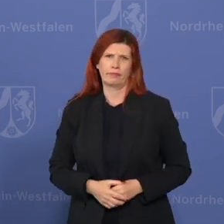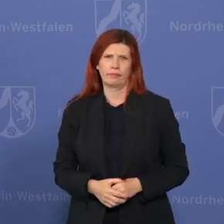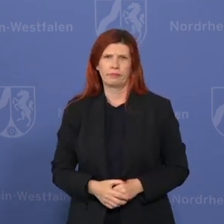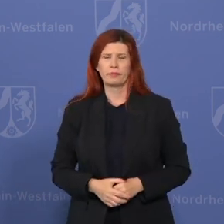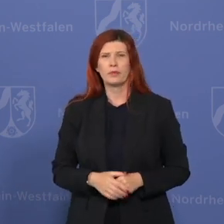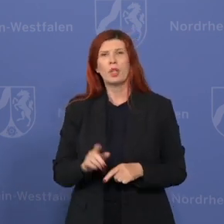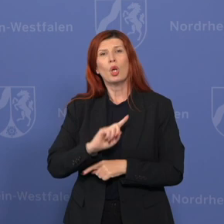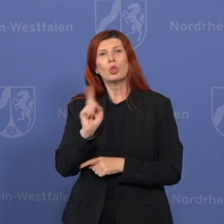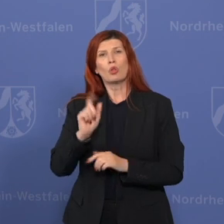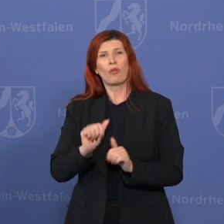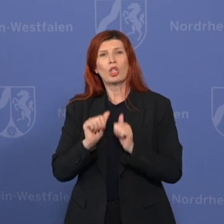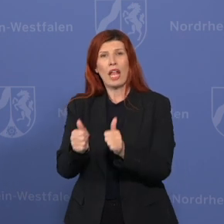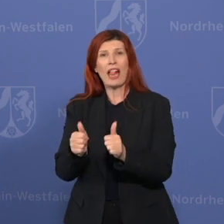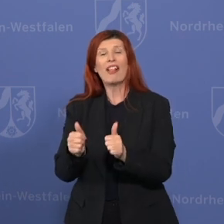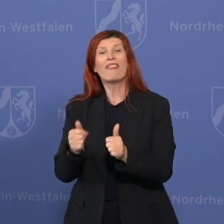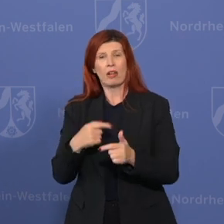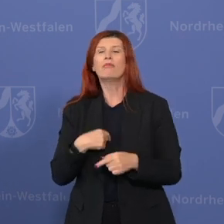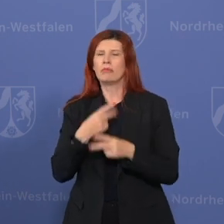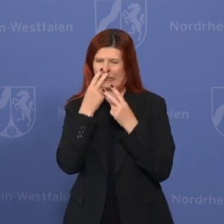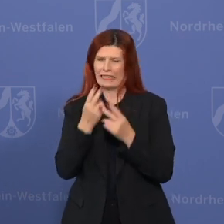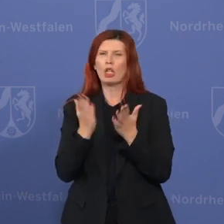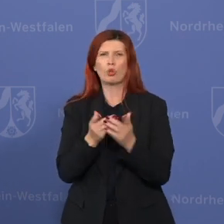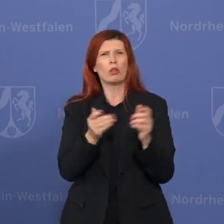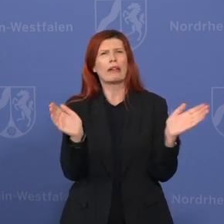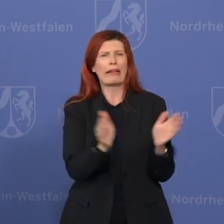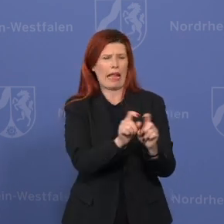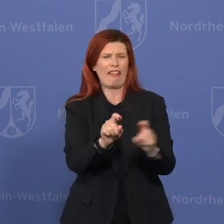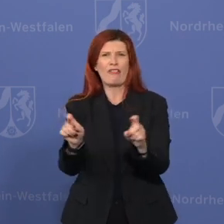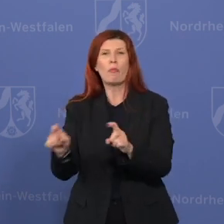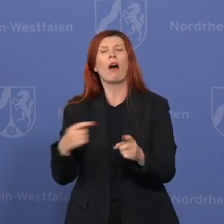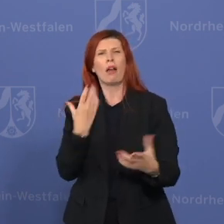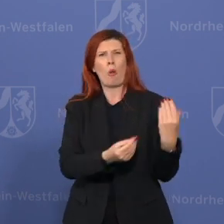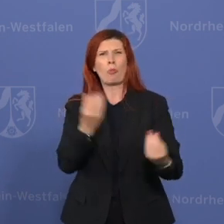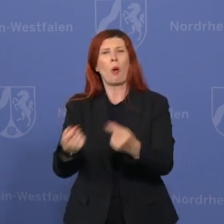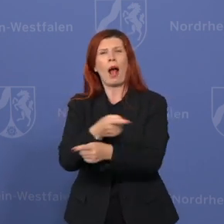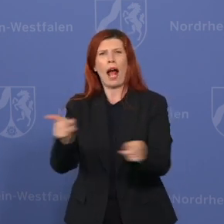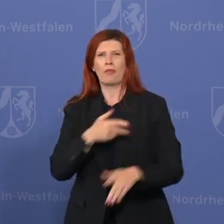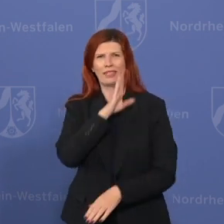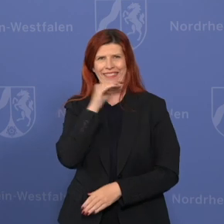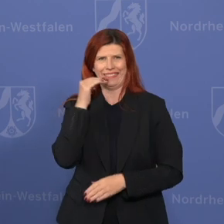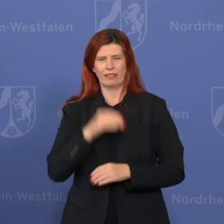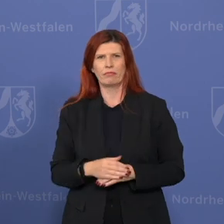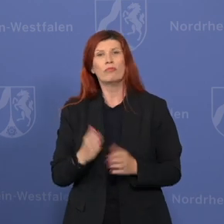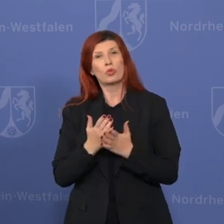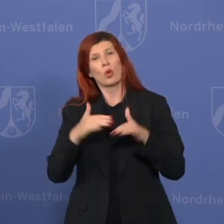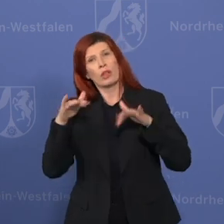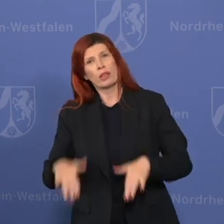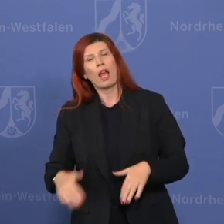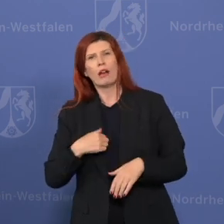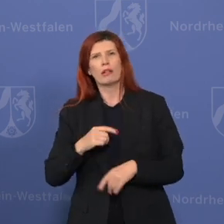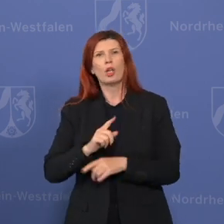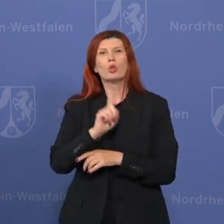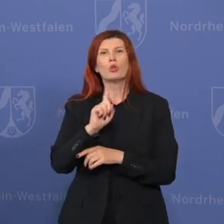meine Damen und Herren, ist also angekommen. Wir bewerben in allen Medien die Webseite mit dem Antragsformular